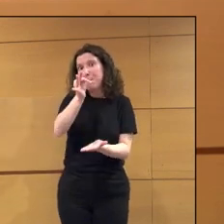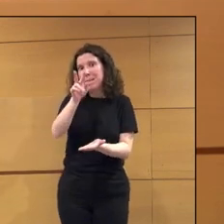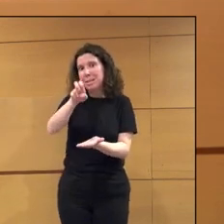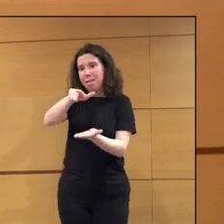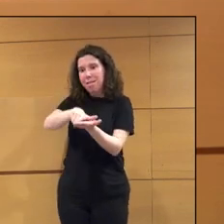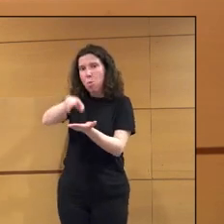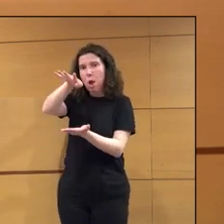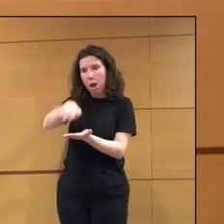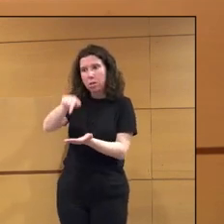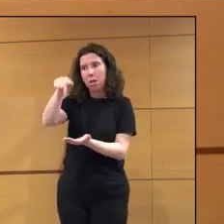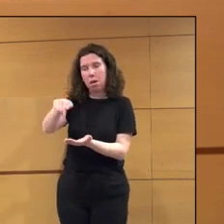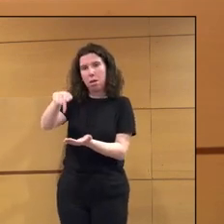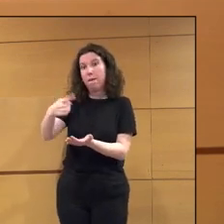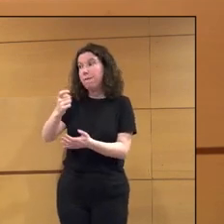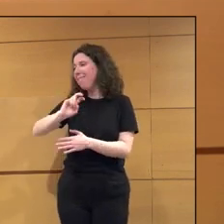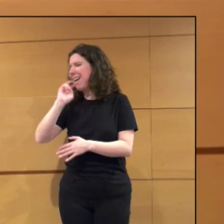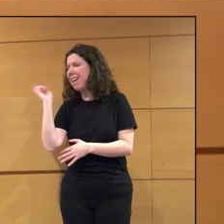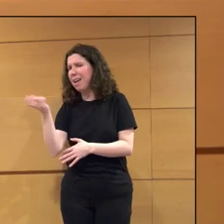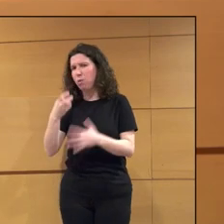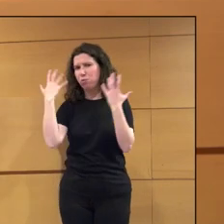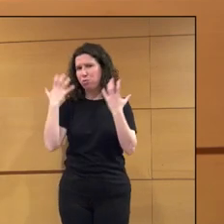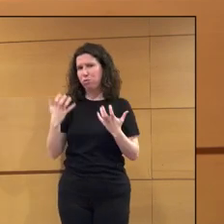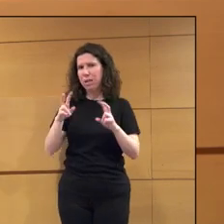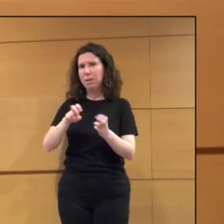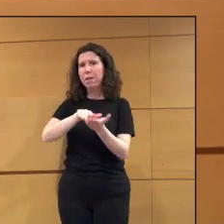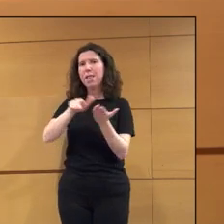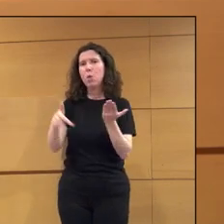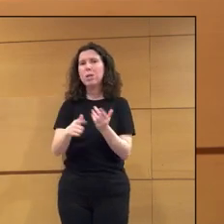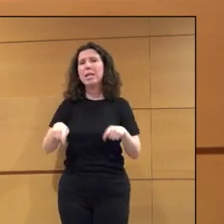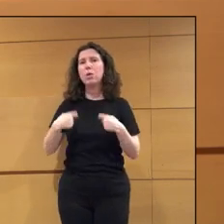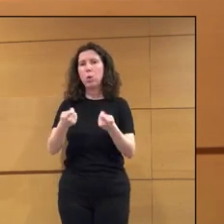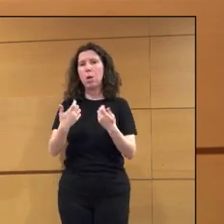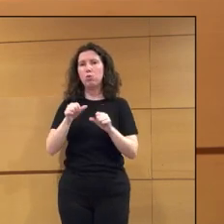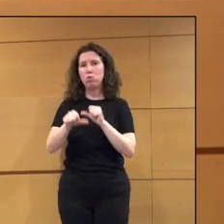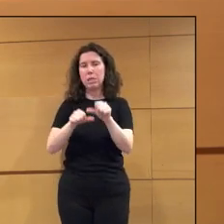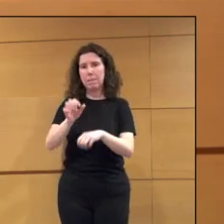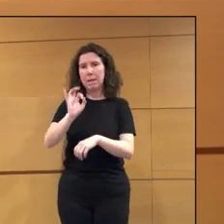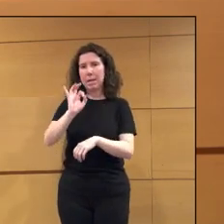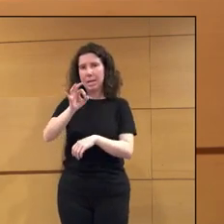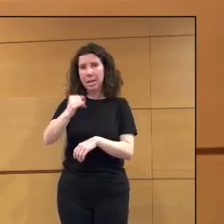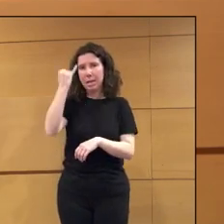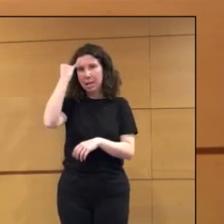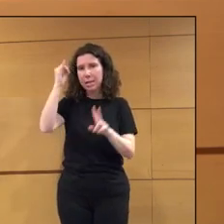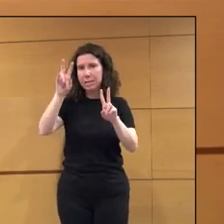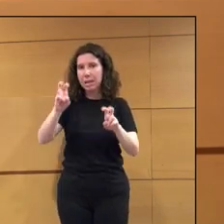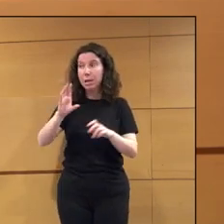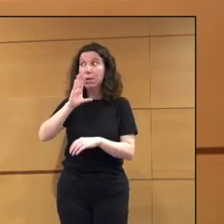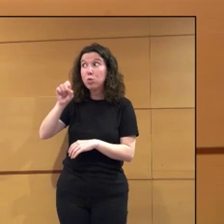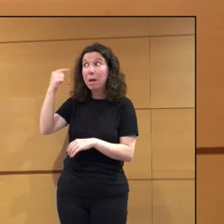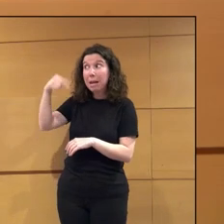llengua que manca de recursos en el processament del llenguatge natural en general. Sí, sí. N'hi ha d'iniciatives del govern,